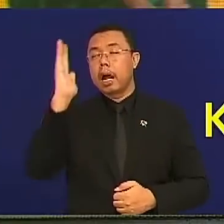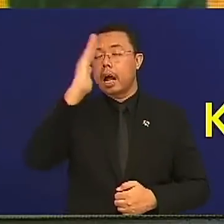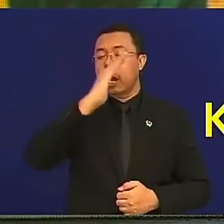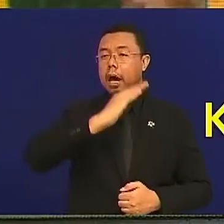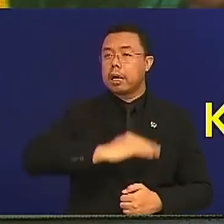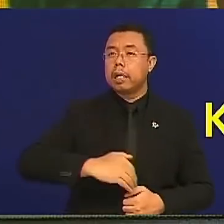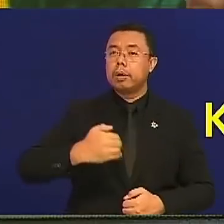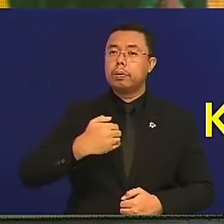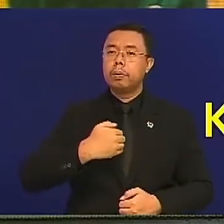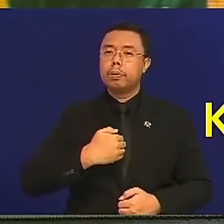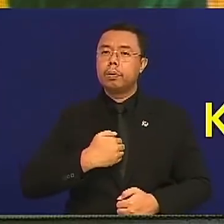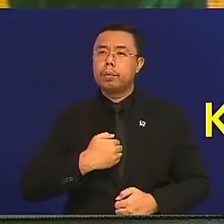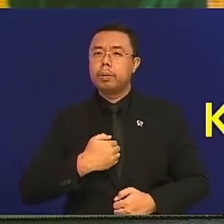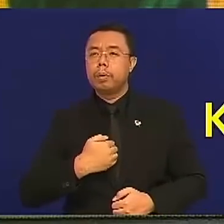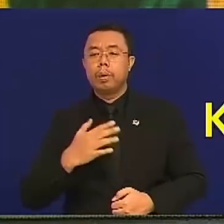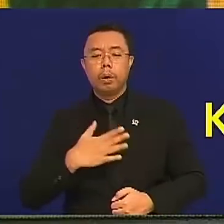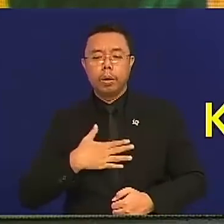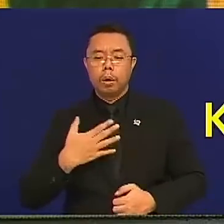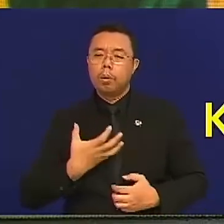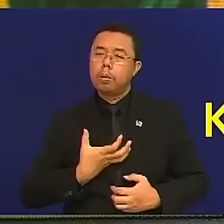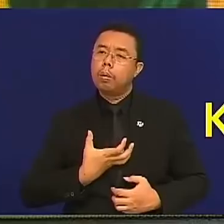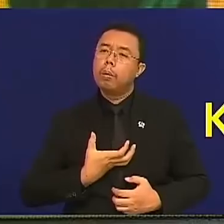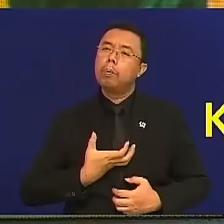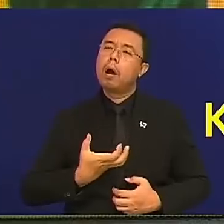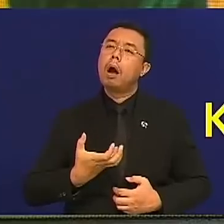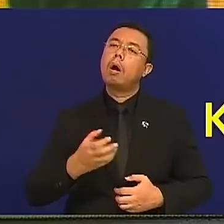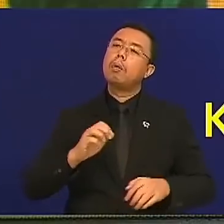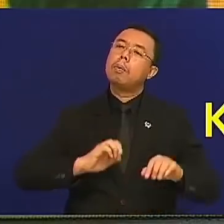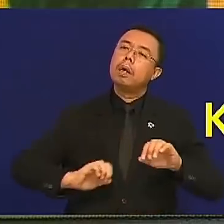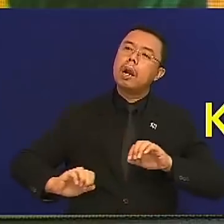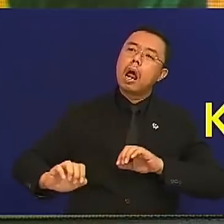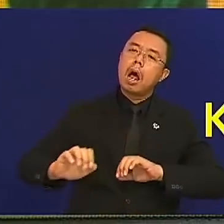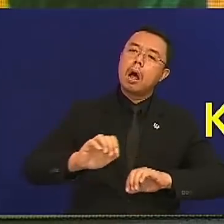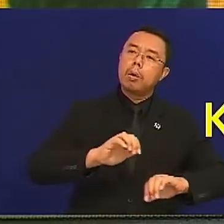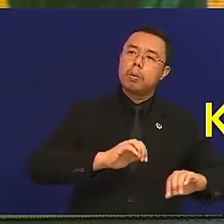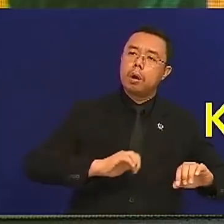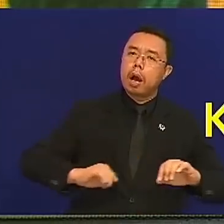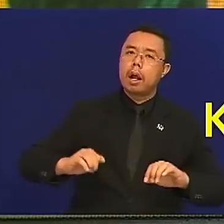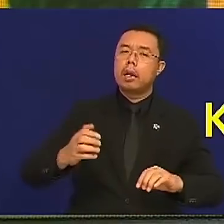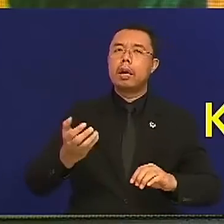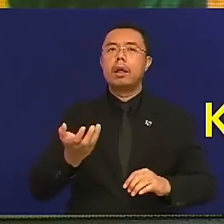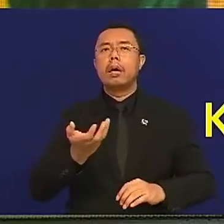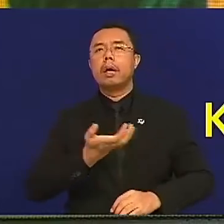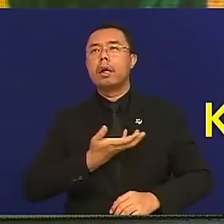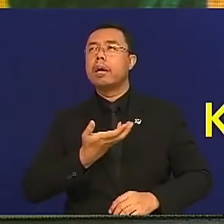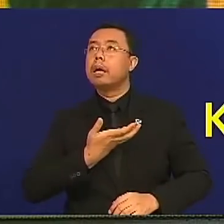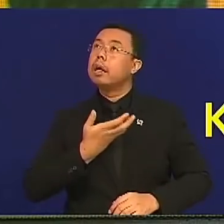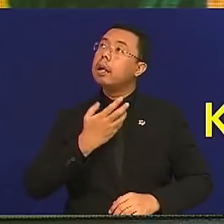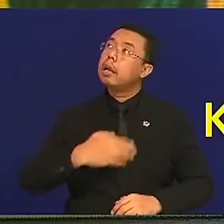berakhir hariku. Ku mau melakukan